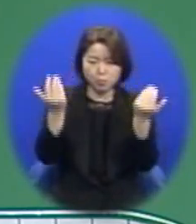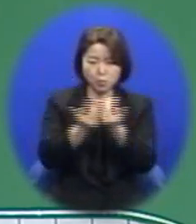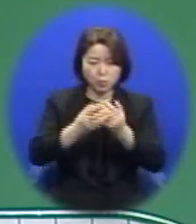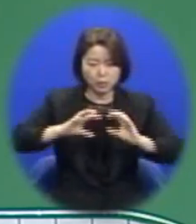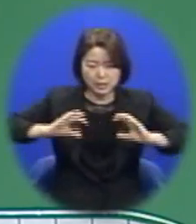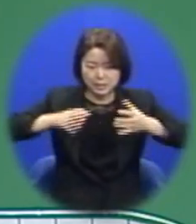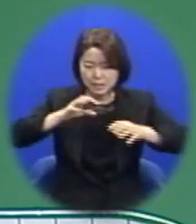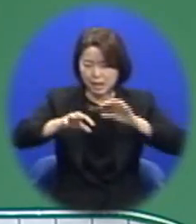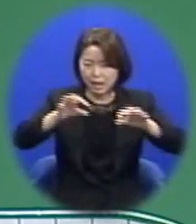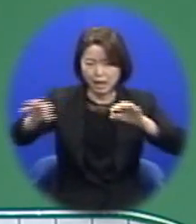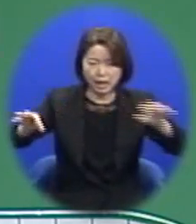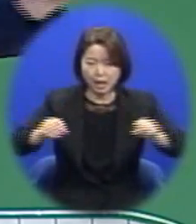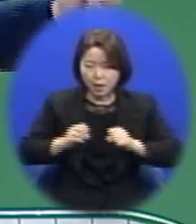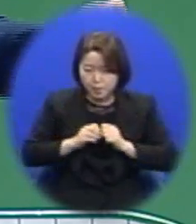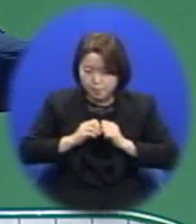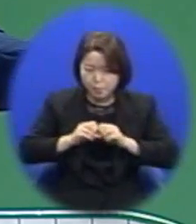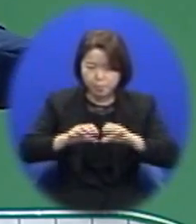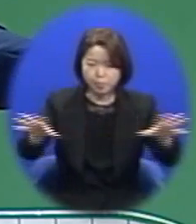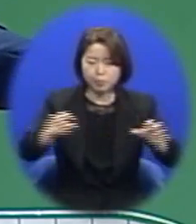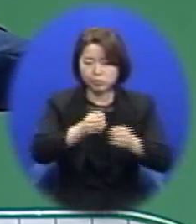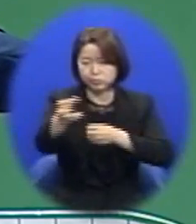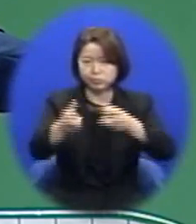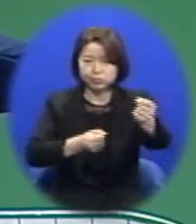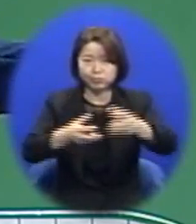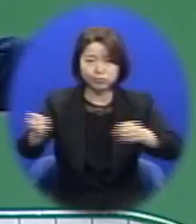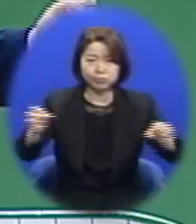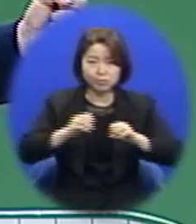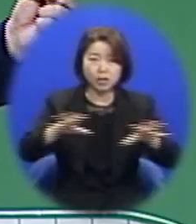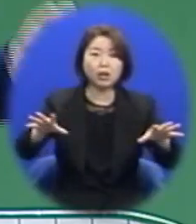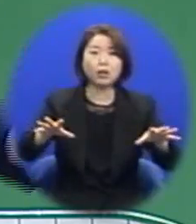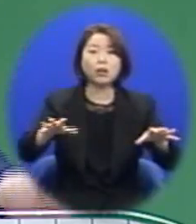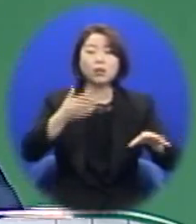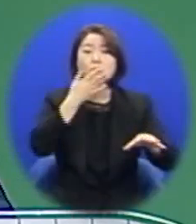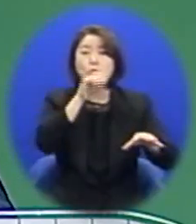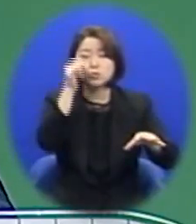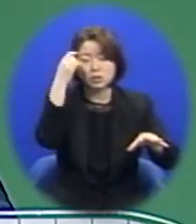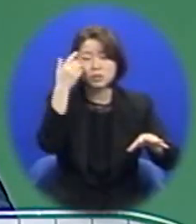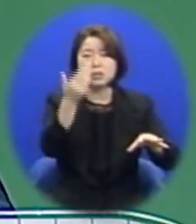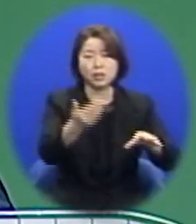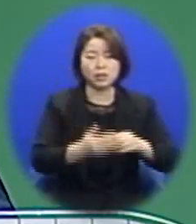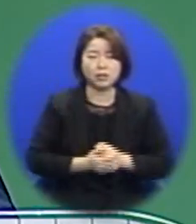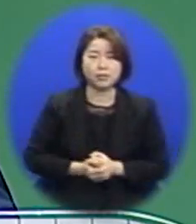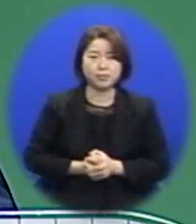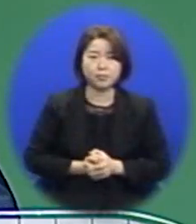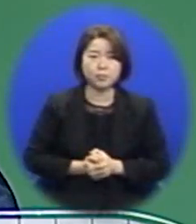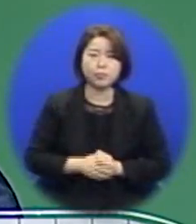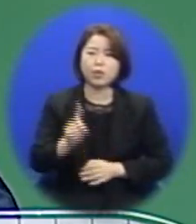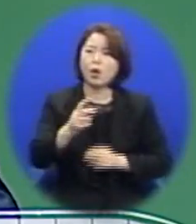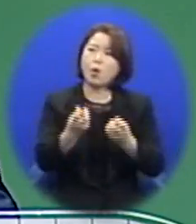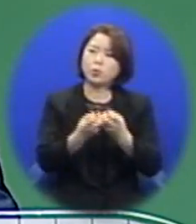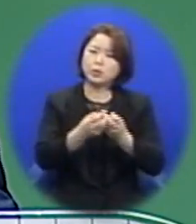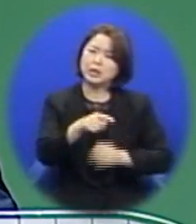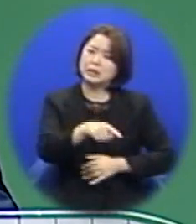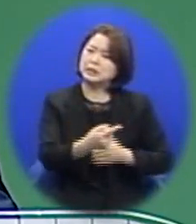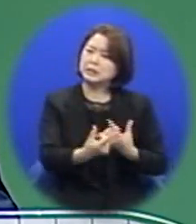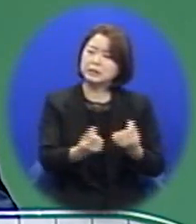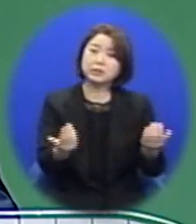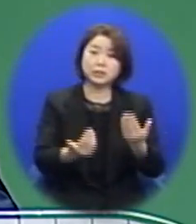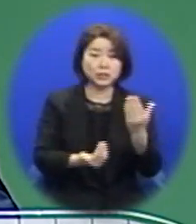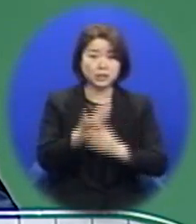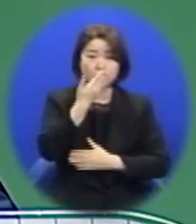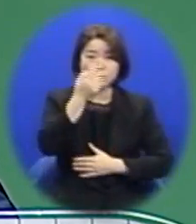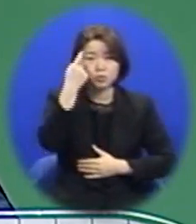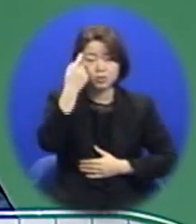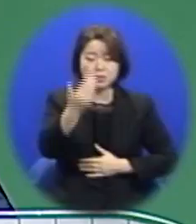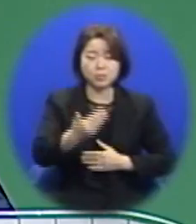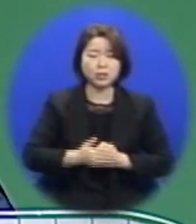나라로 남은 사람들이 갈기갈기 찢겨서 흩어져 버릴 수 있냐 하는 거예요. 어떻게 이런 일이 일어날 수 있냐 하는 겁니다.